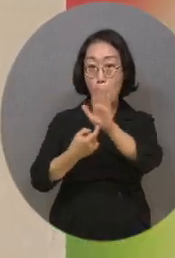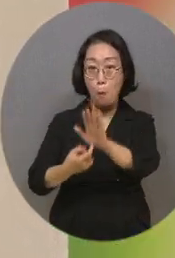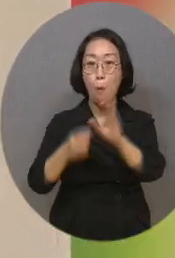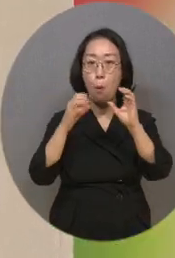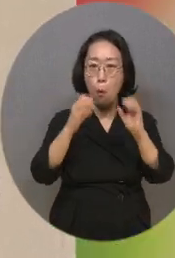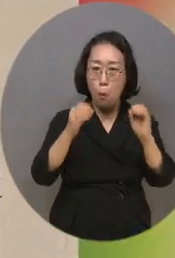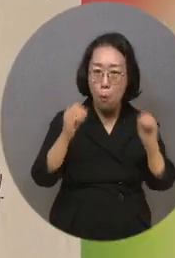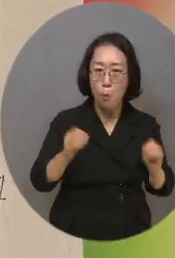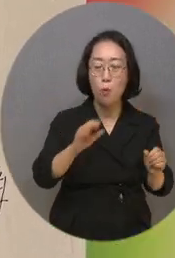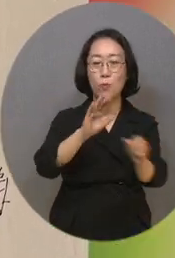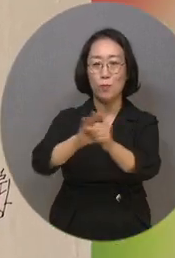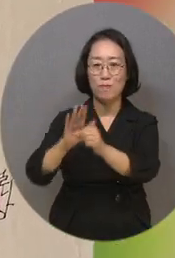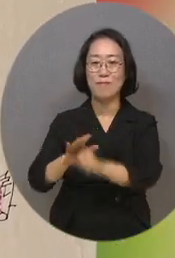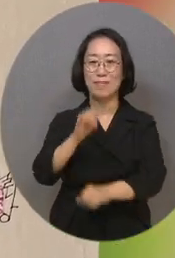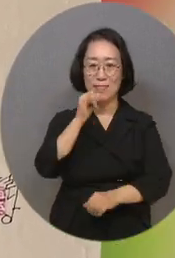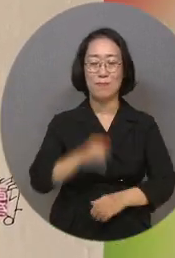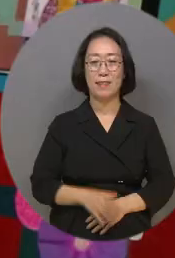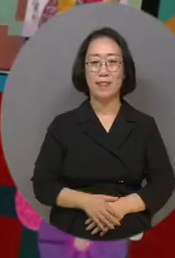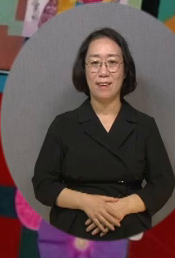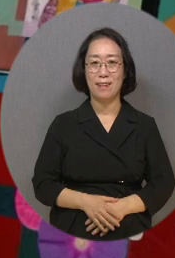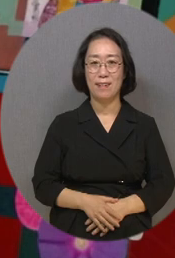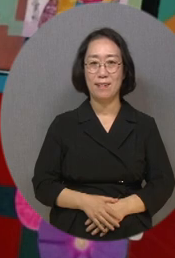힘을 보태고 있습니다.